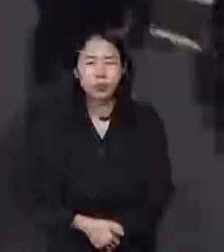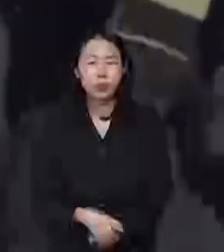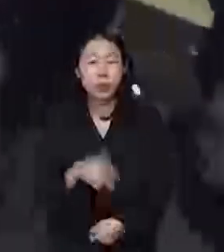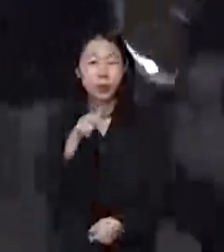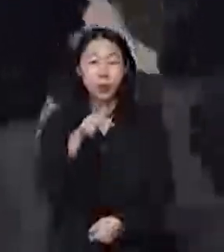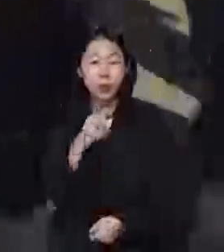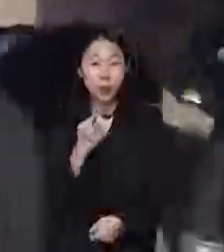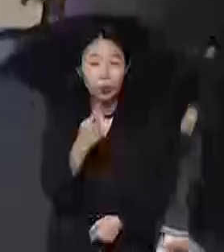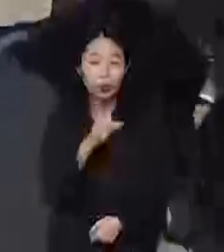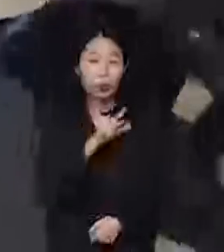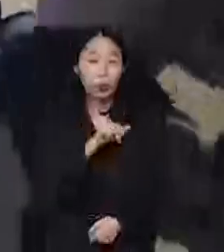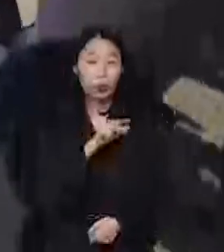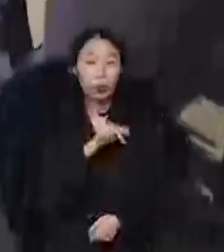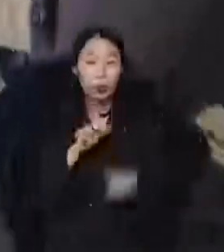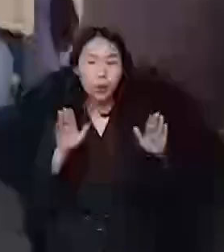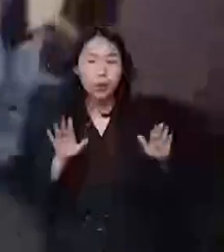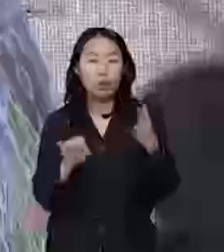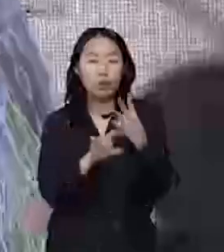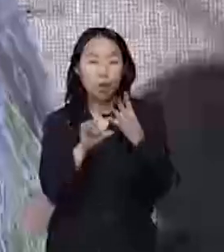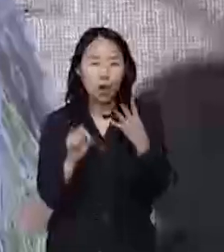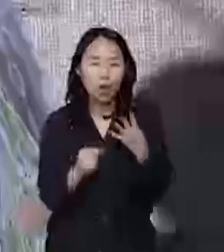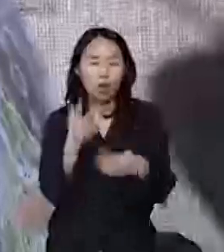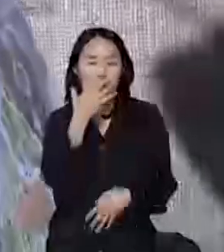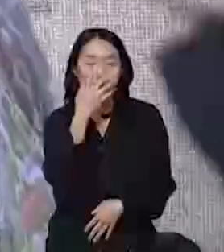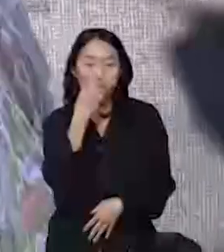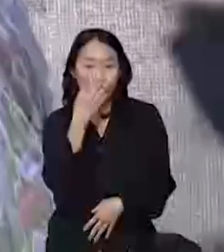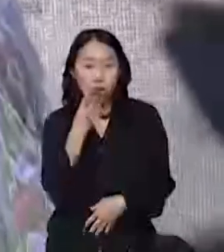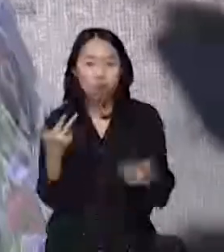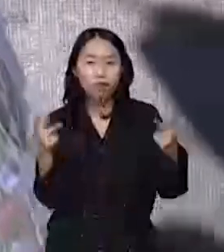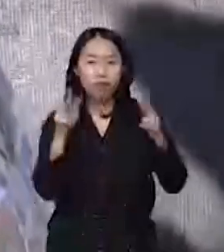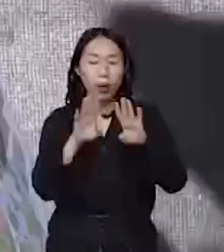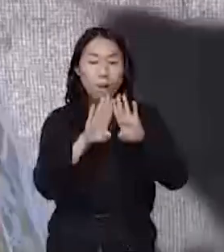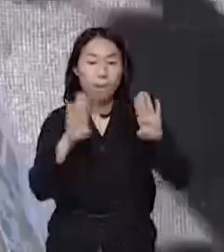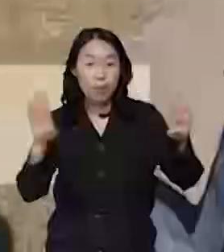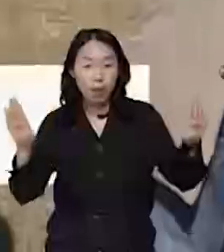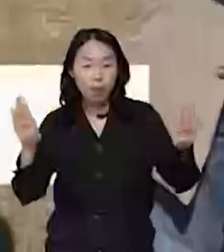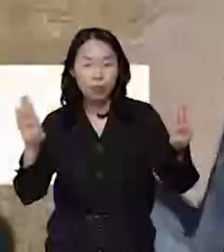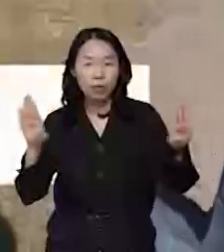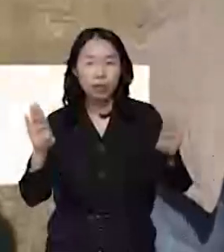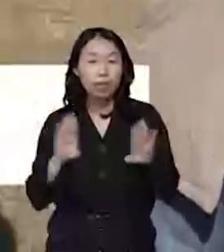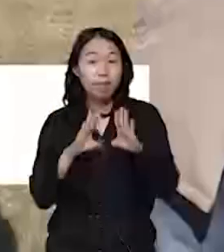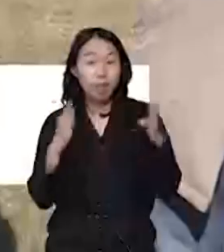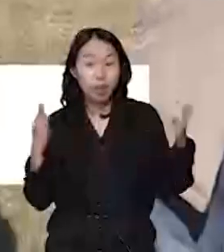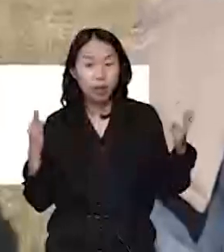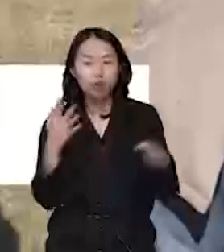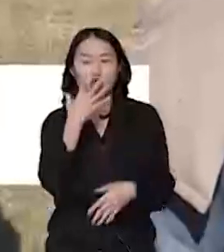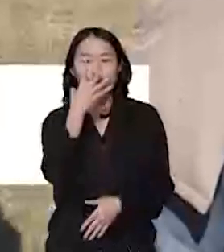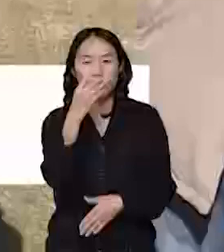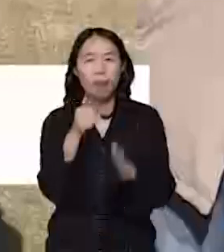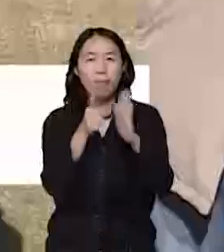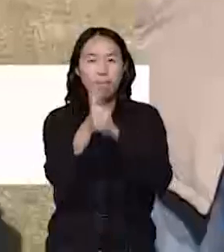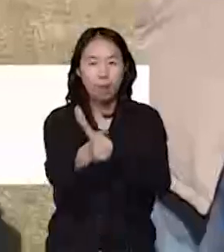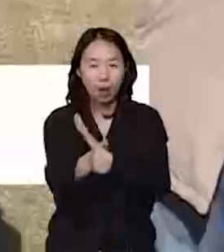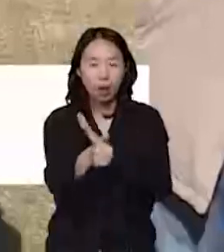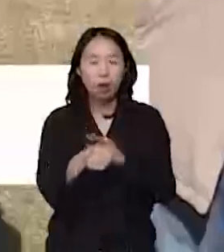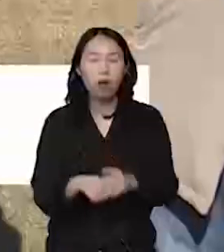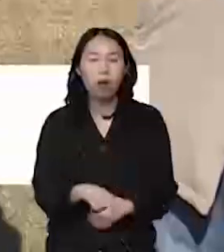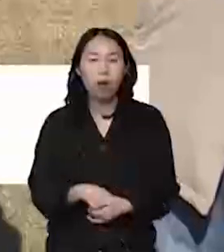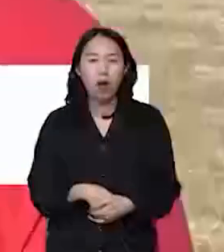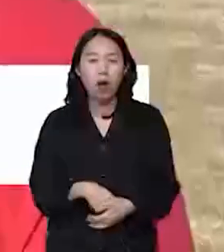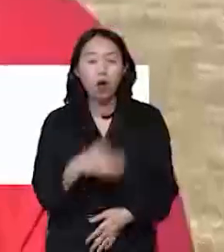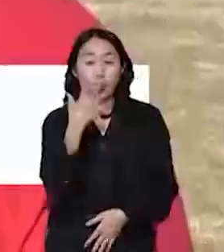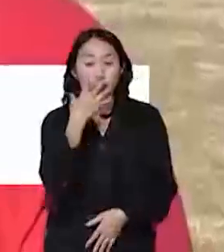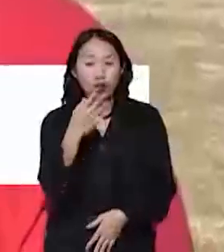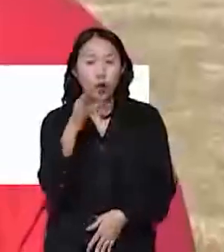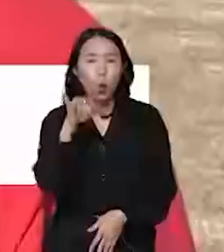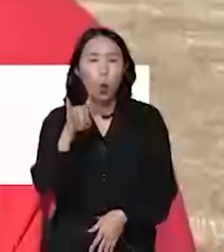조수진 최고위원이 오는 4월 순천만 국가정원 박람회가 열리는 순천을 찾았습니다. 조 의원은 순천